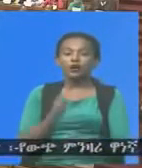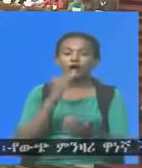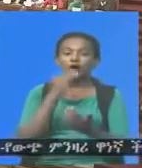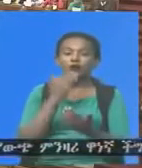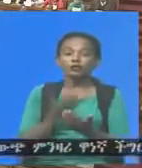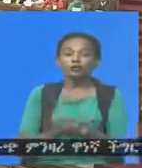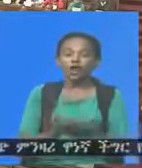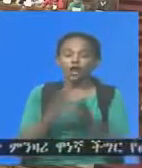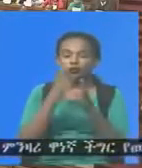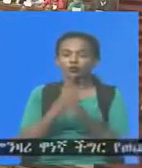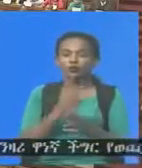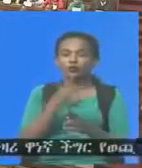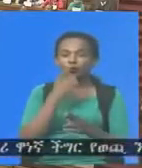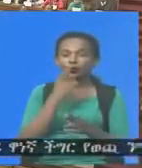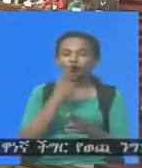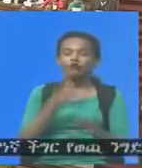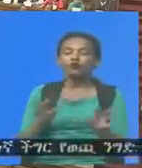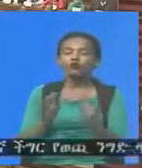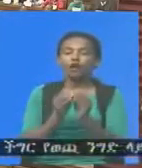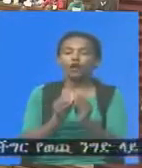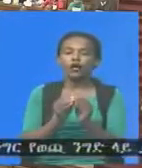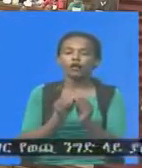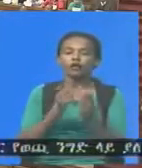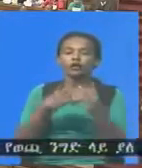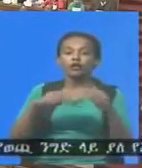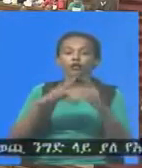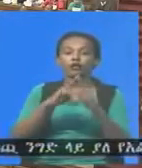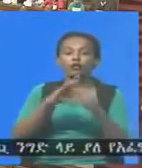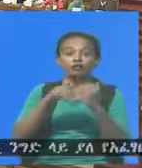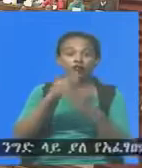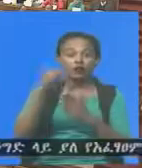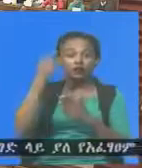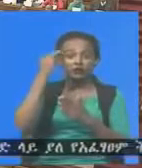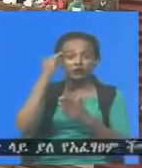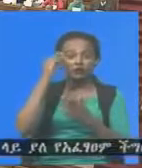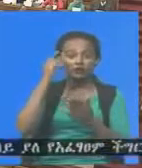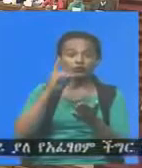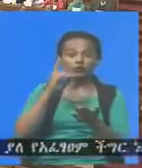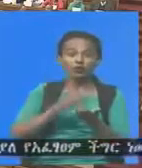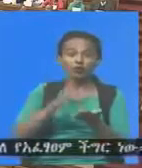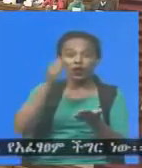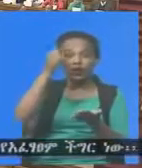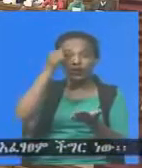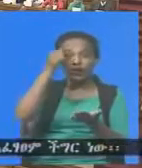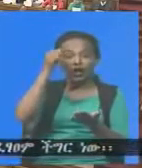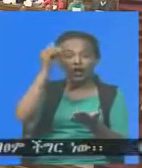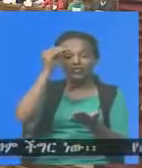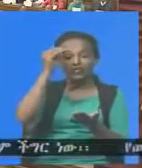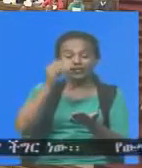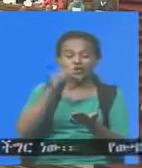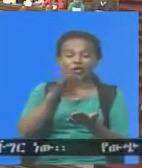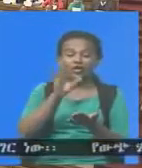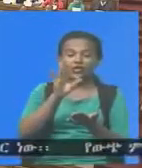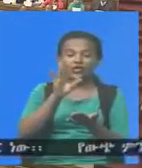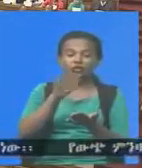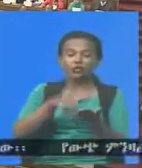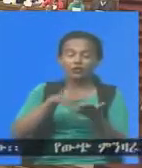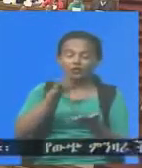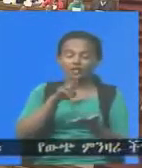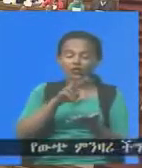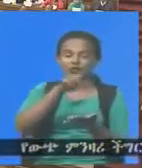አመሰግናለሁ። የተከበሩ አፈ ጉባኤ፣ የኢፌዴሪ ጠቅላይ ሚኒስትር ዶክተር አብይ መሐመድ ለምናነሳቸው ጥያቄዎች ምላሽ